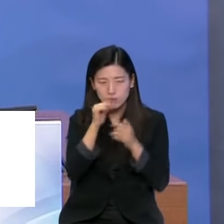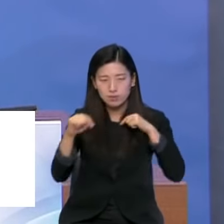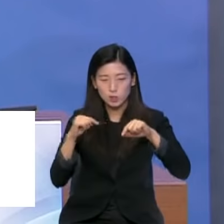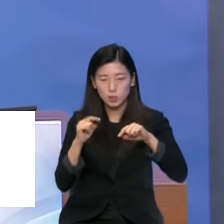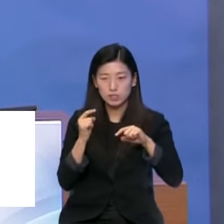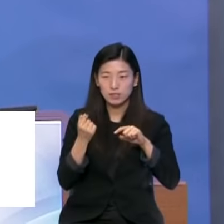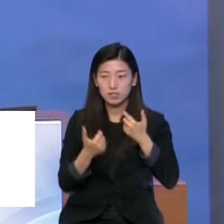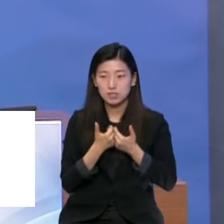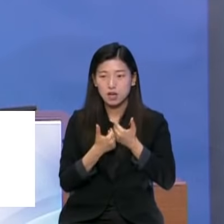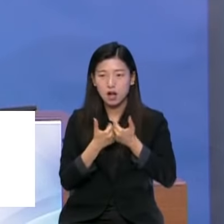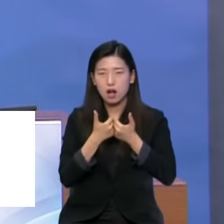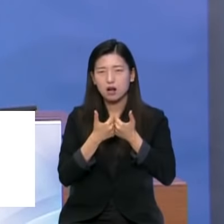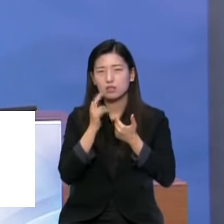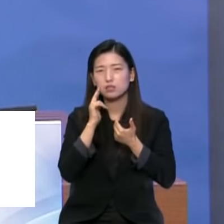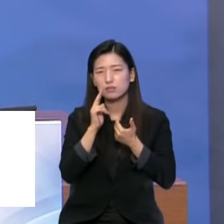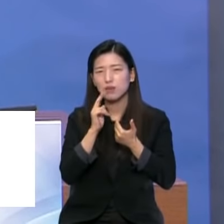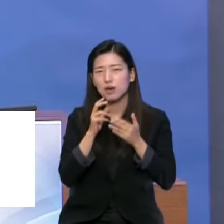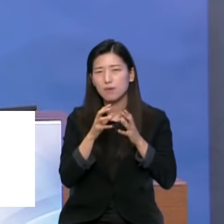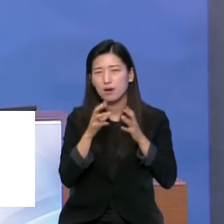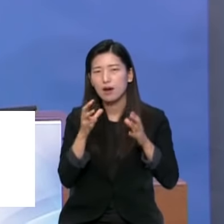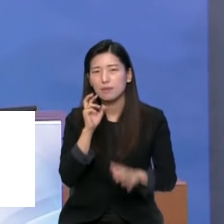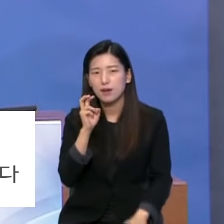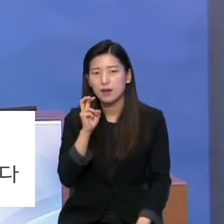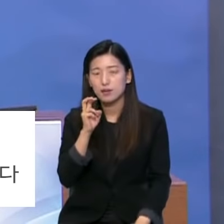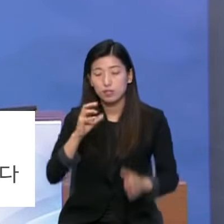국회는 중심을 잡도록 노력할 것입니다.